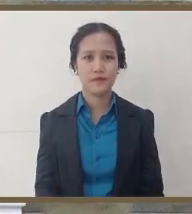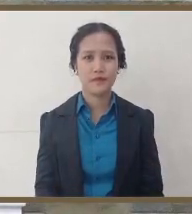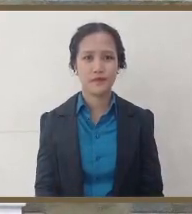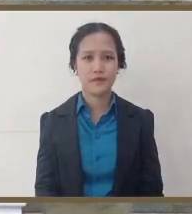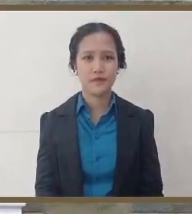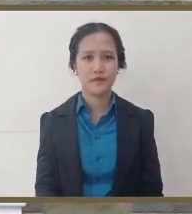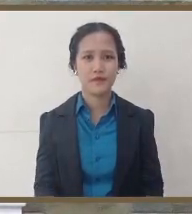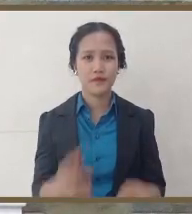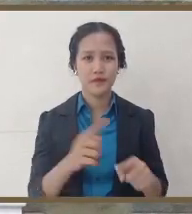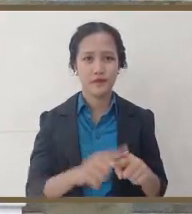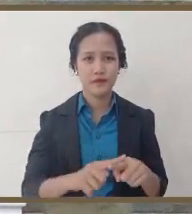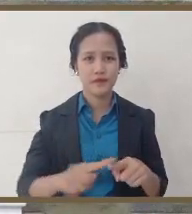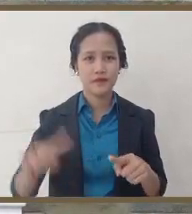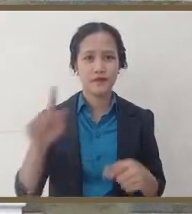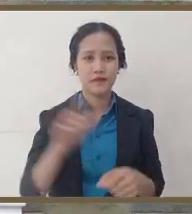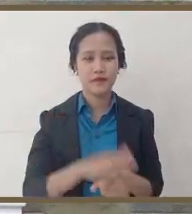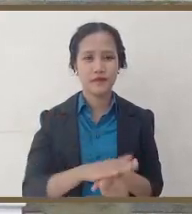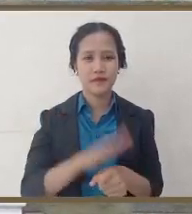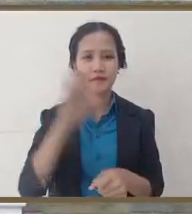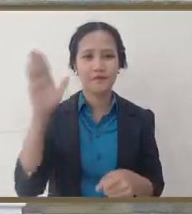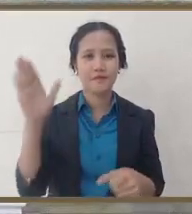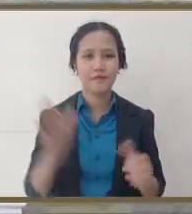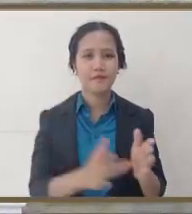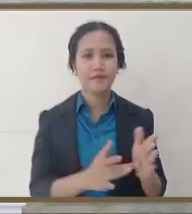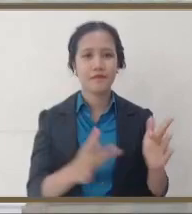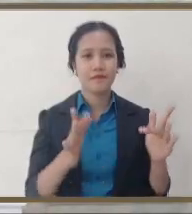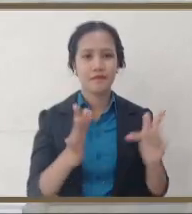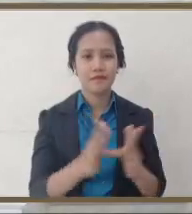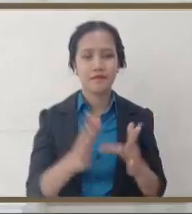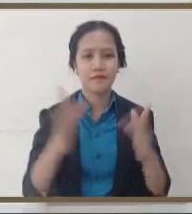Ngunit nangako si Jesus ng